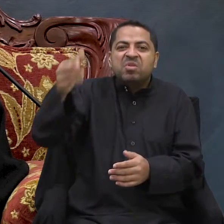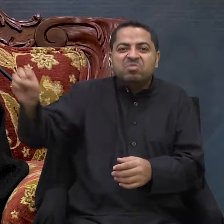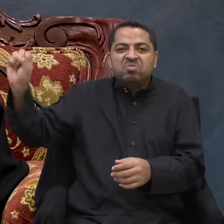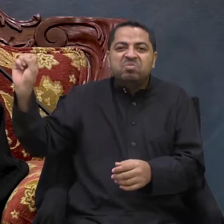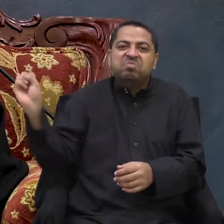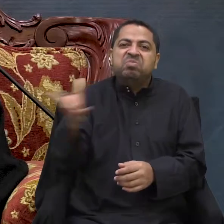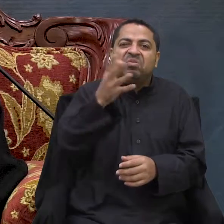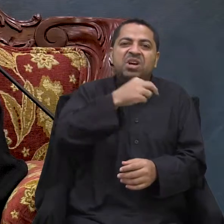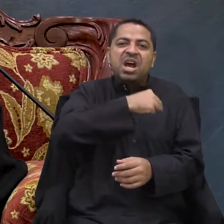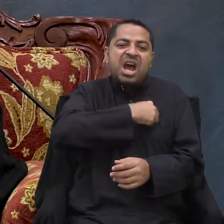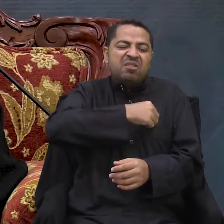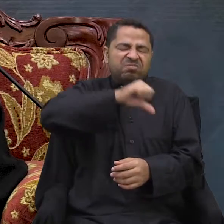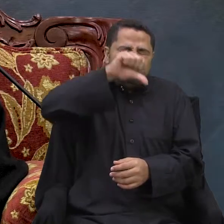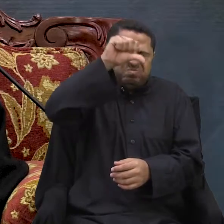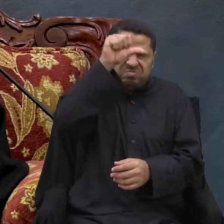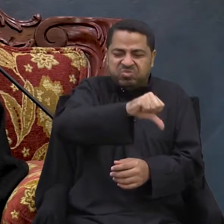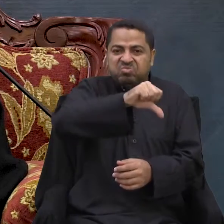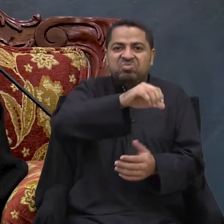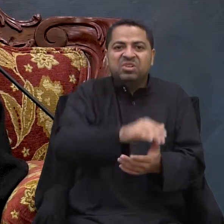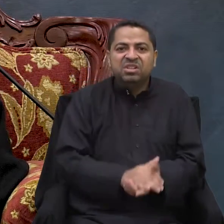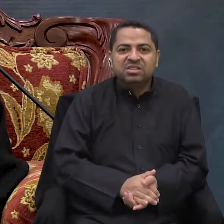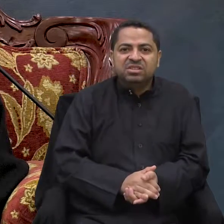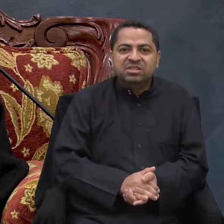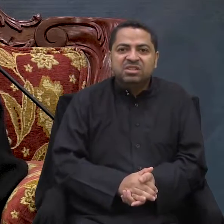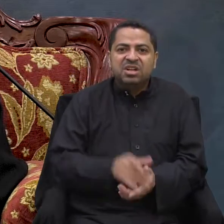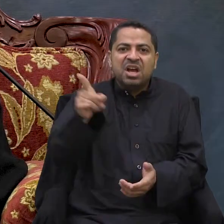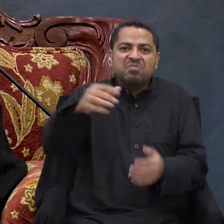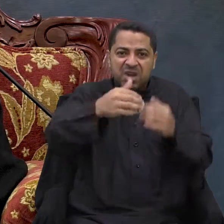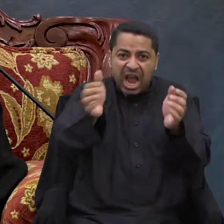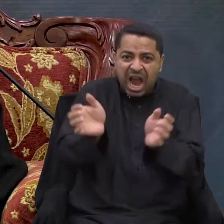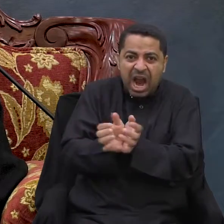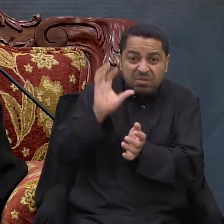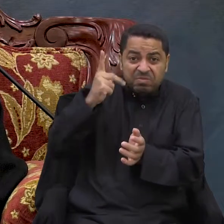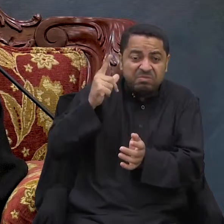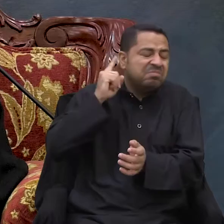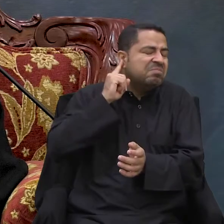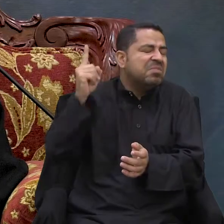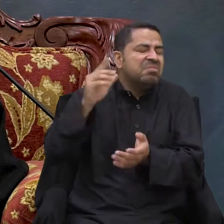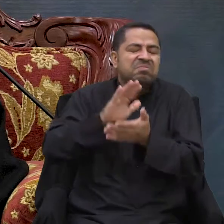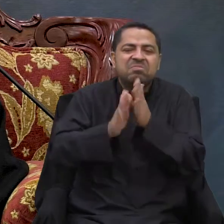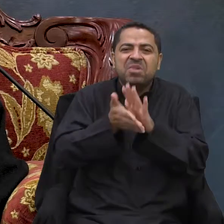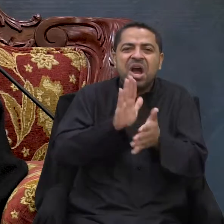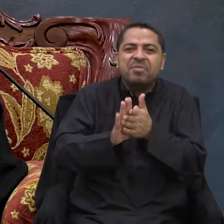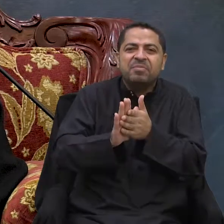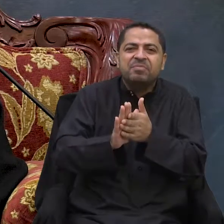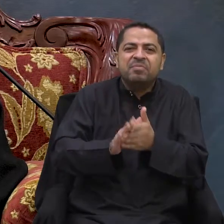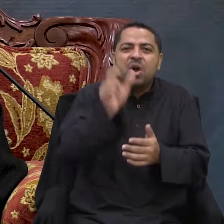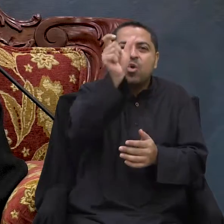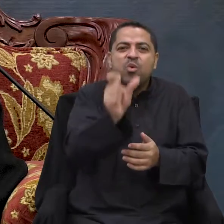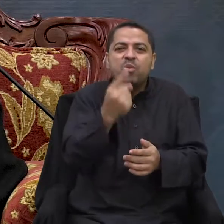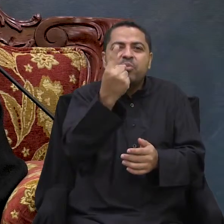لهاتيك القلوب القاسية، لم يسمعوا الكلام ولم يتعد